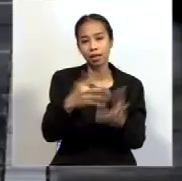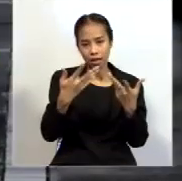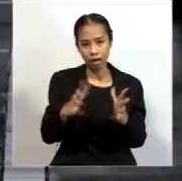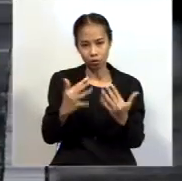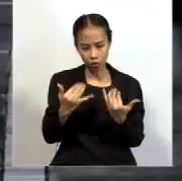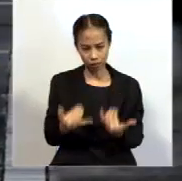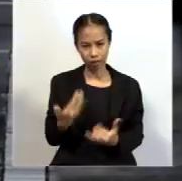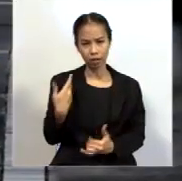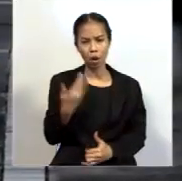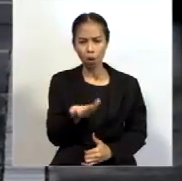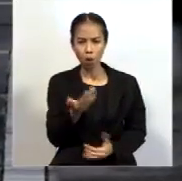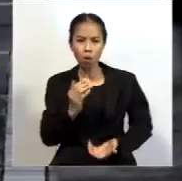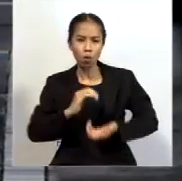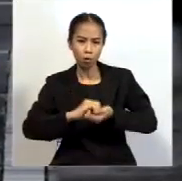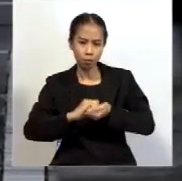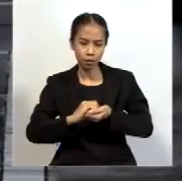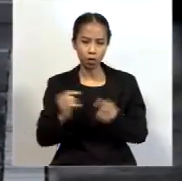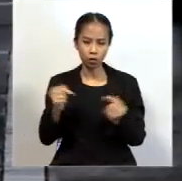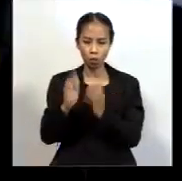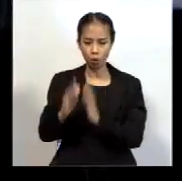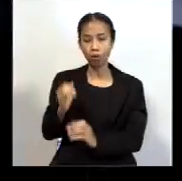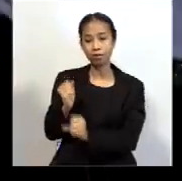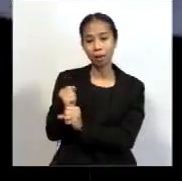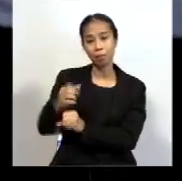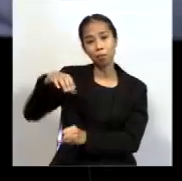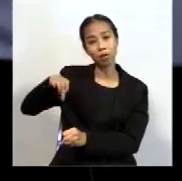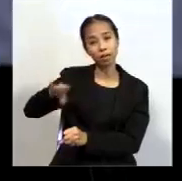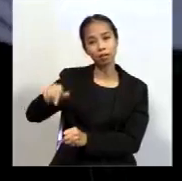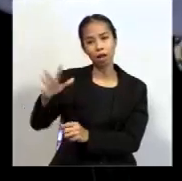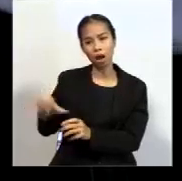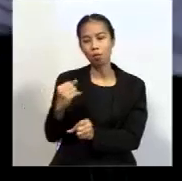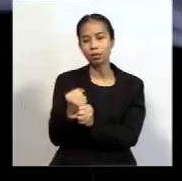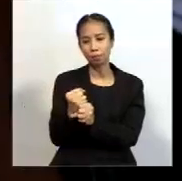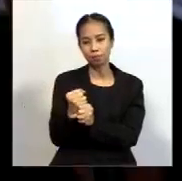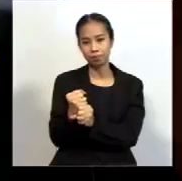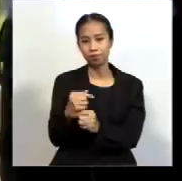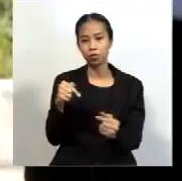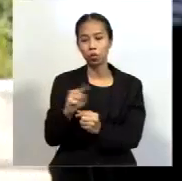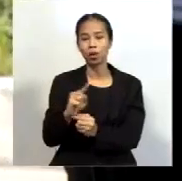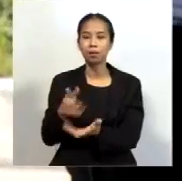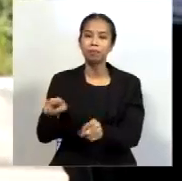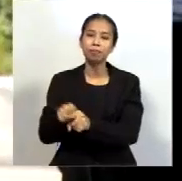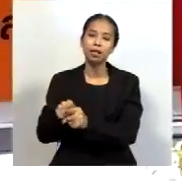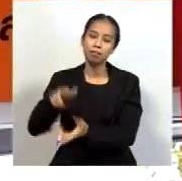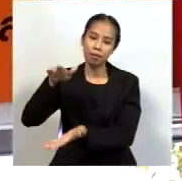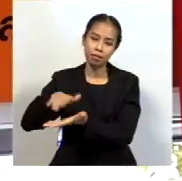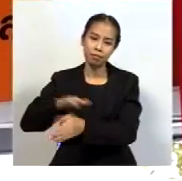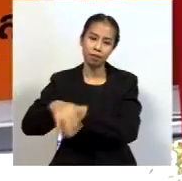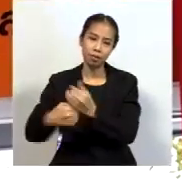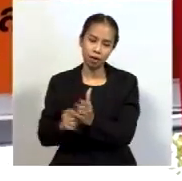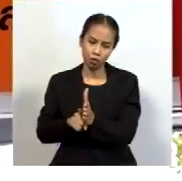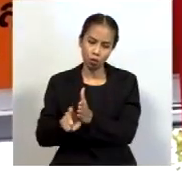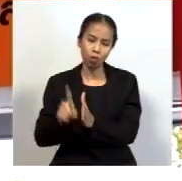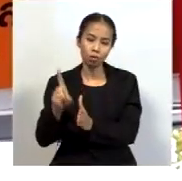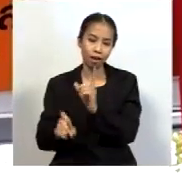ากนี้ยังได้ขอความร่วมมือผู้ผลิตเอทานอลนำเอทานอลมาผลิตเป็นวัตถุดิบผลิตแอลกอฮอล์ฆ่าเชื้อรอง